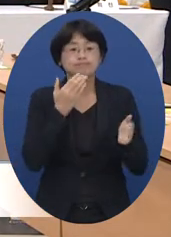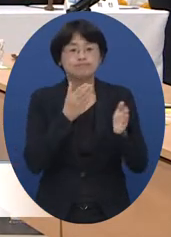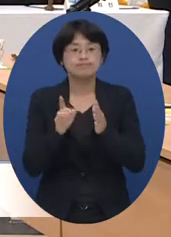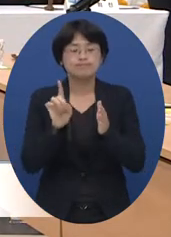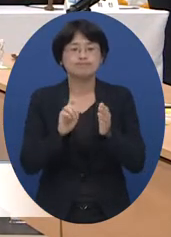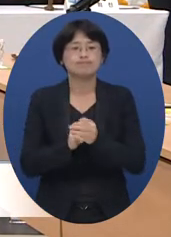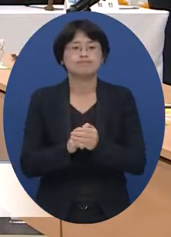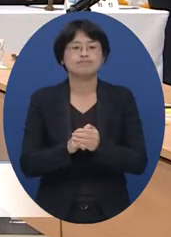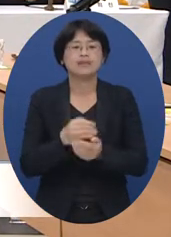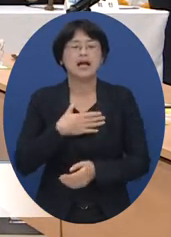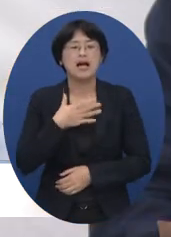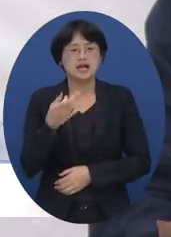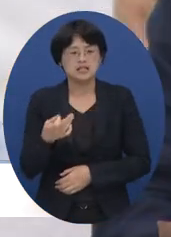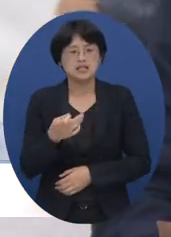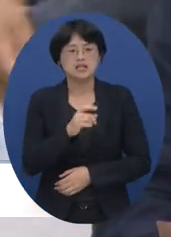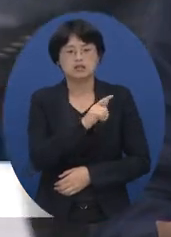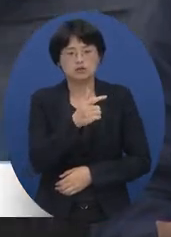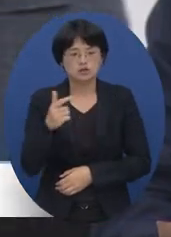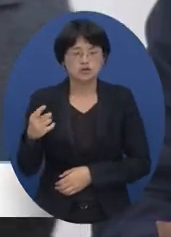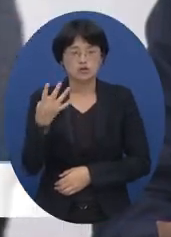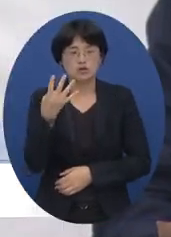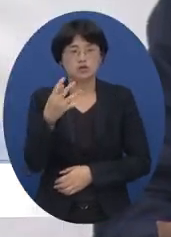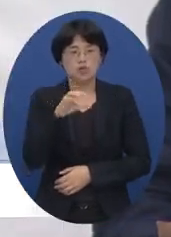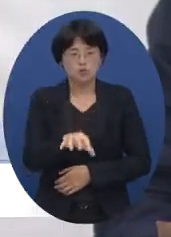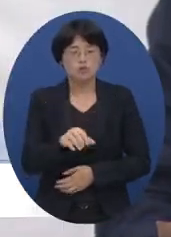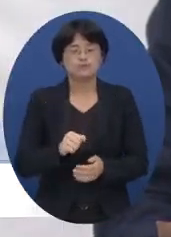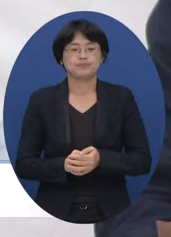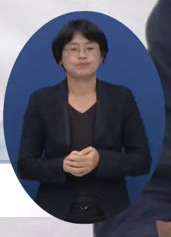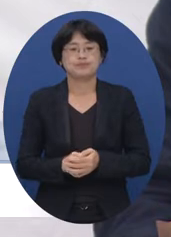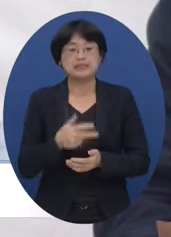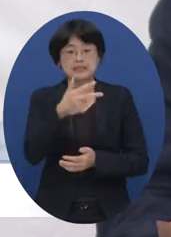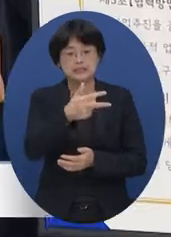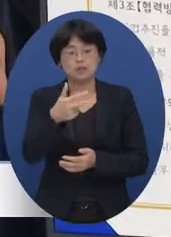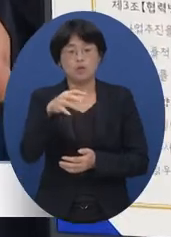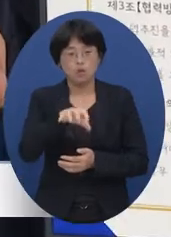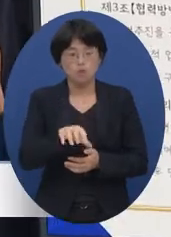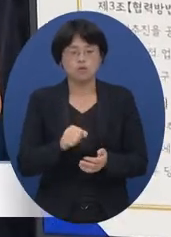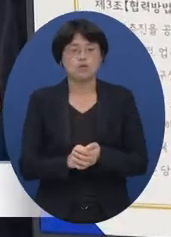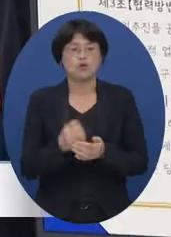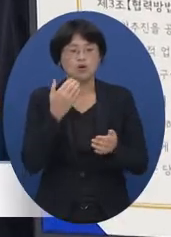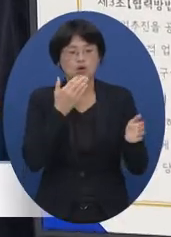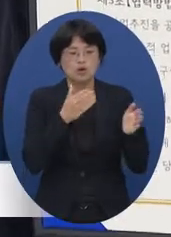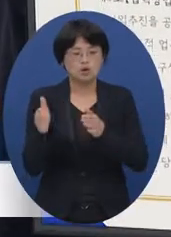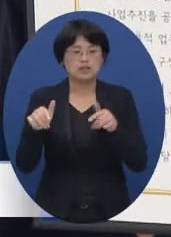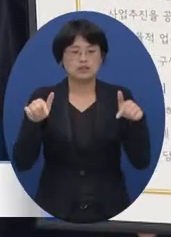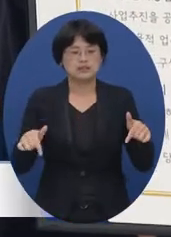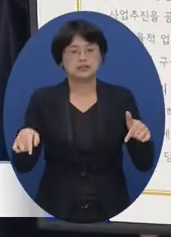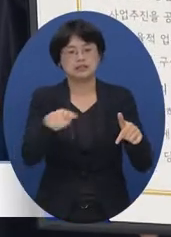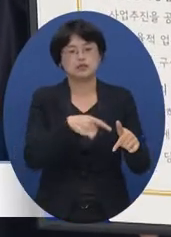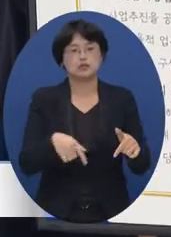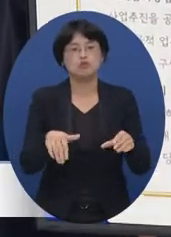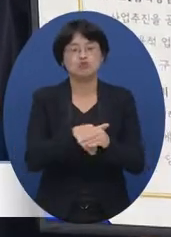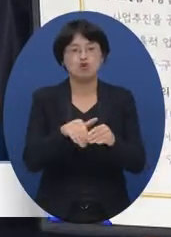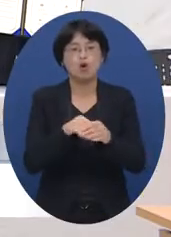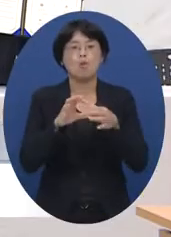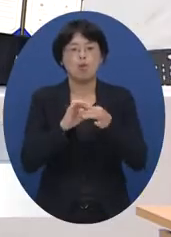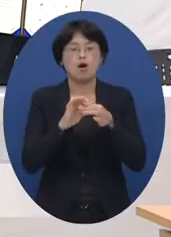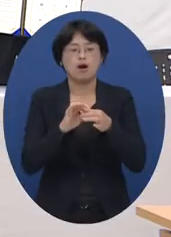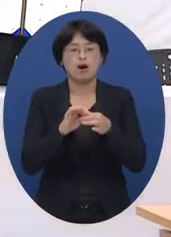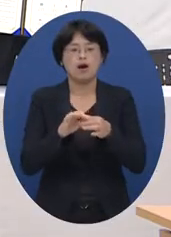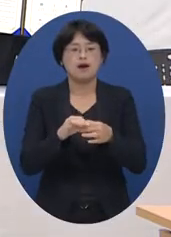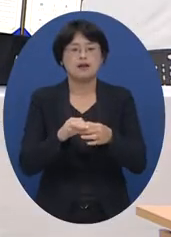경기도가 안산, 부천, 화성, 평택, 시흥, 김포, 광명 등 7개 시로 구성된 경기 서부권 문화관광협의회와 업무